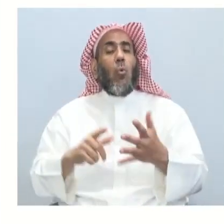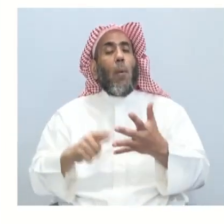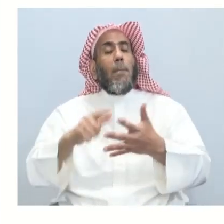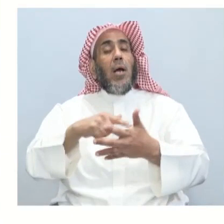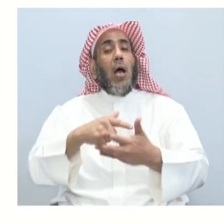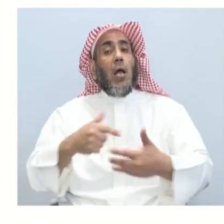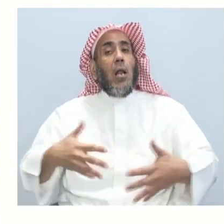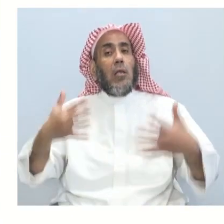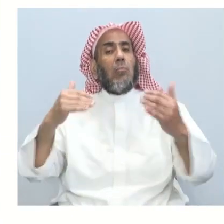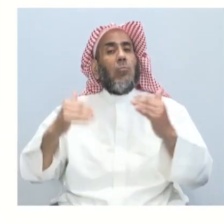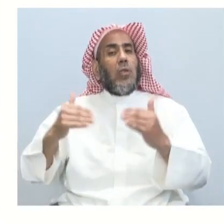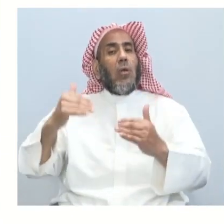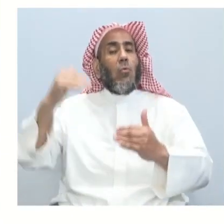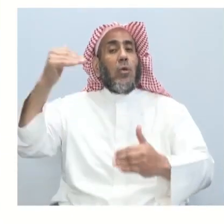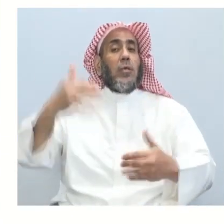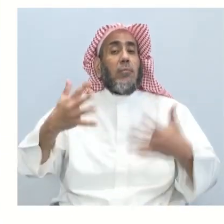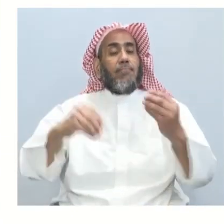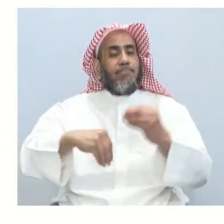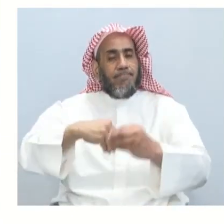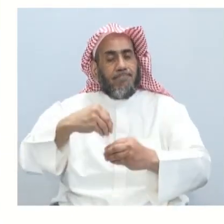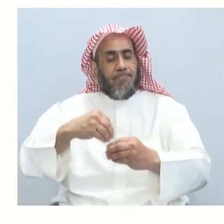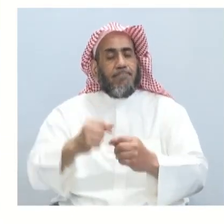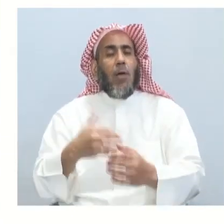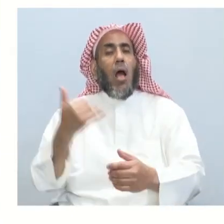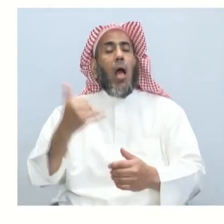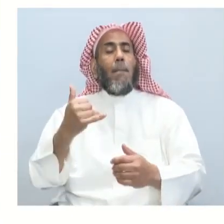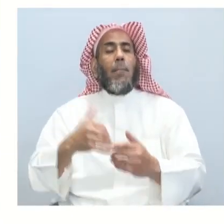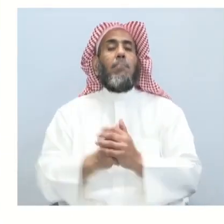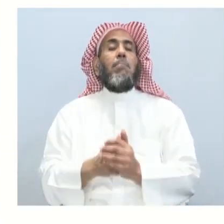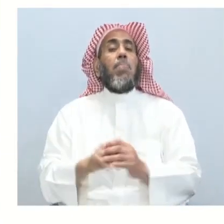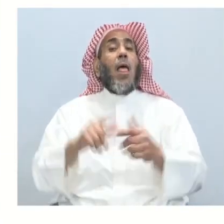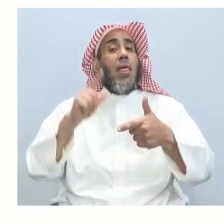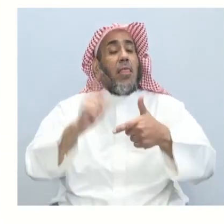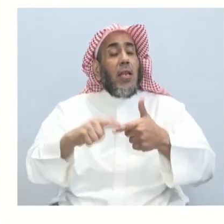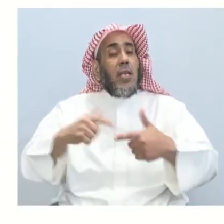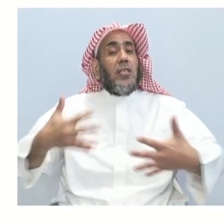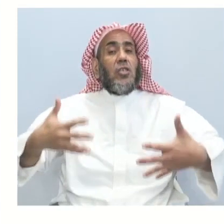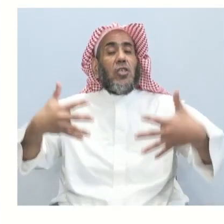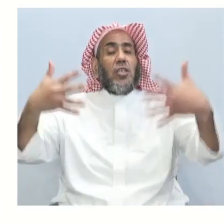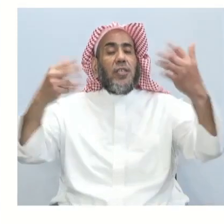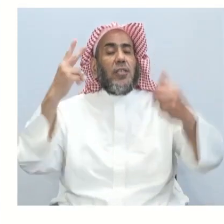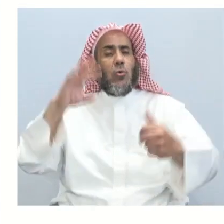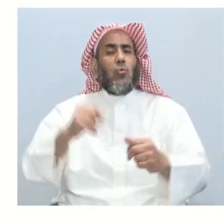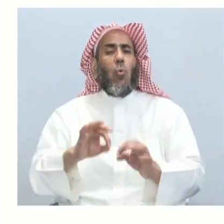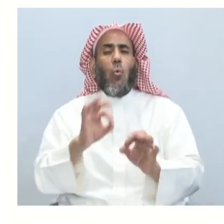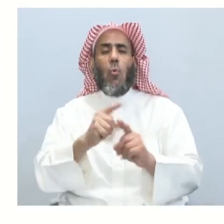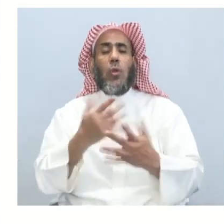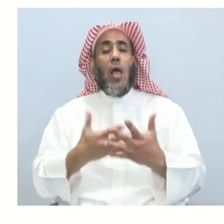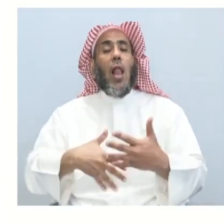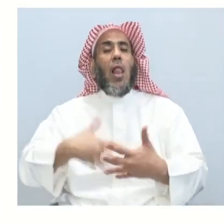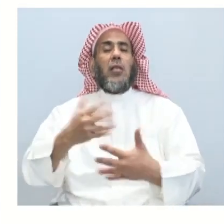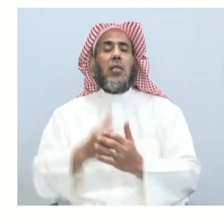السعودي او بتطور الادب السعودي وعوده الادب السعودي اهم المراحل تحدثنا عنها هنا ثانيا الشعر الشعر السعودي اغراضه موضوعاته